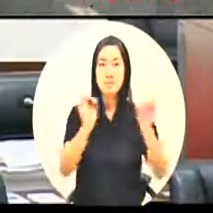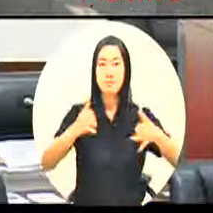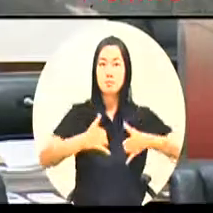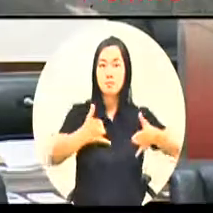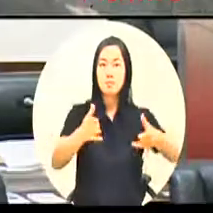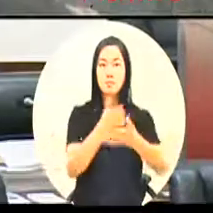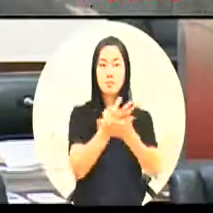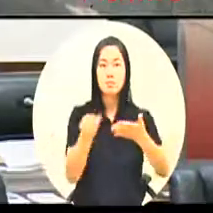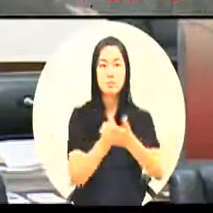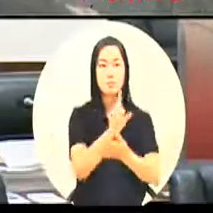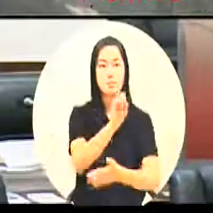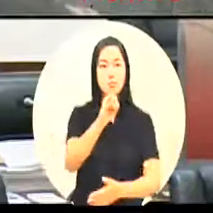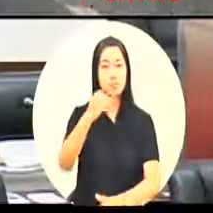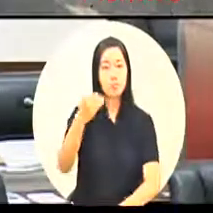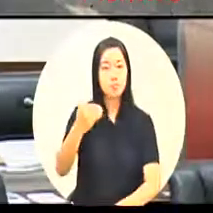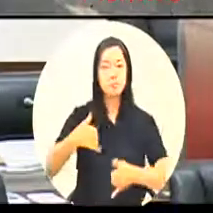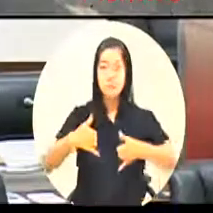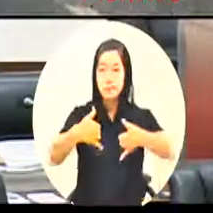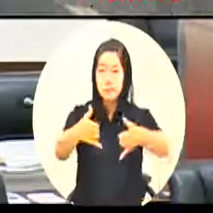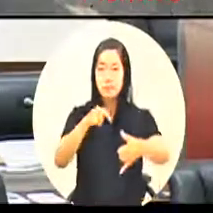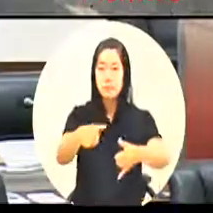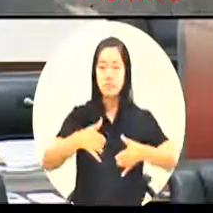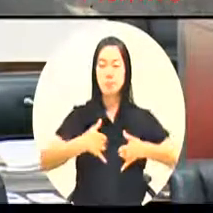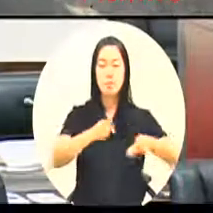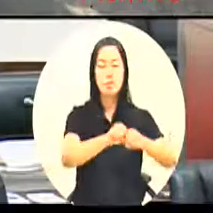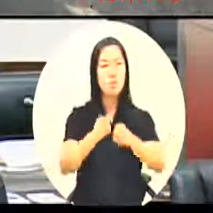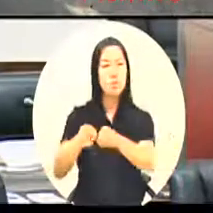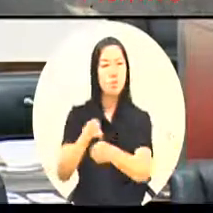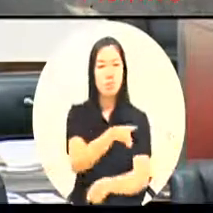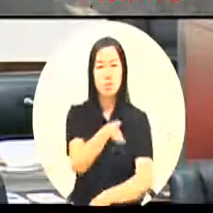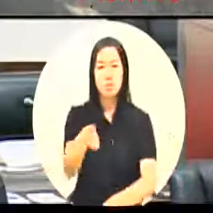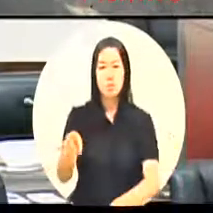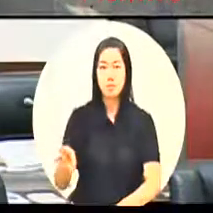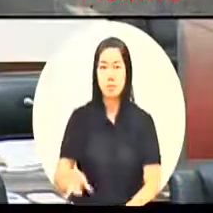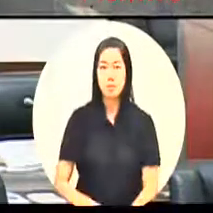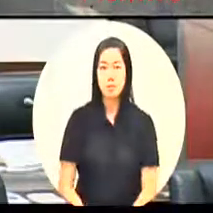经都路面都破损了，哦，过路沟还没做了，再下一个，